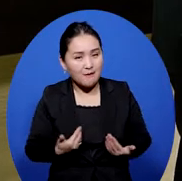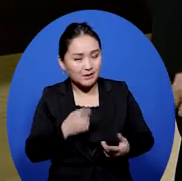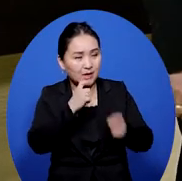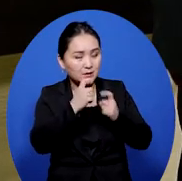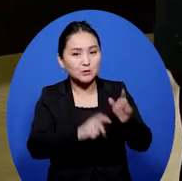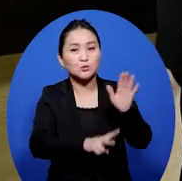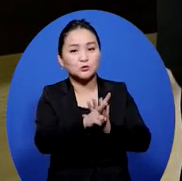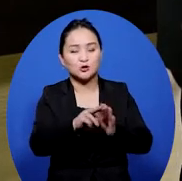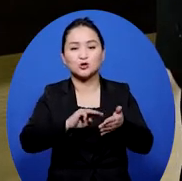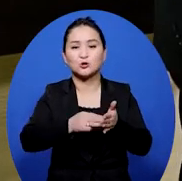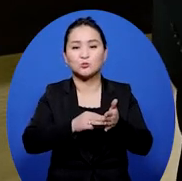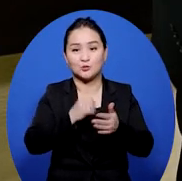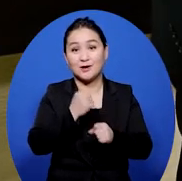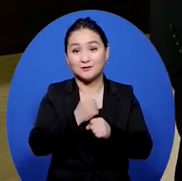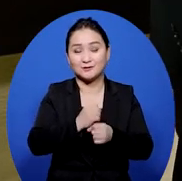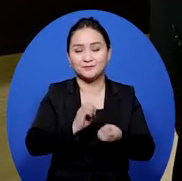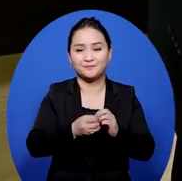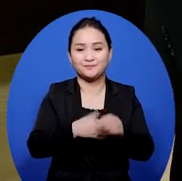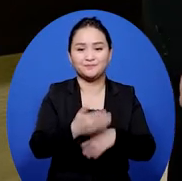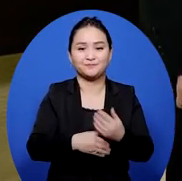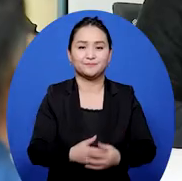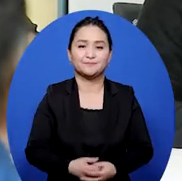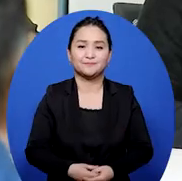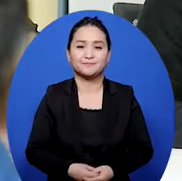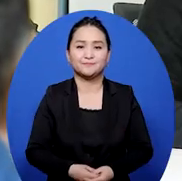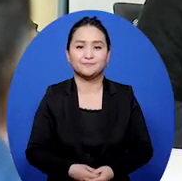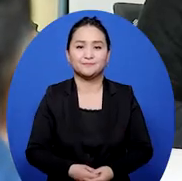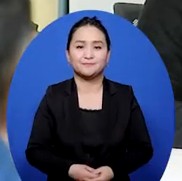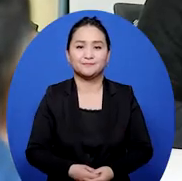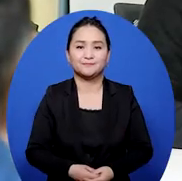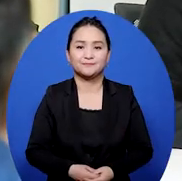ийм төлөвлөгөөтэйгээр бид нар ажиллаж байна гэдгийг бас хэлье гэж бодчихлоо.